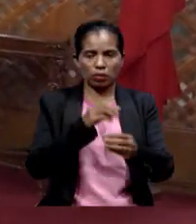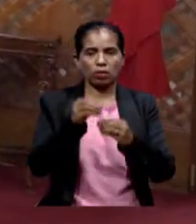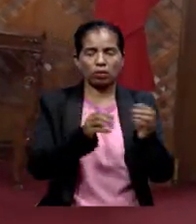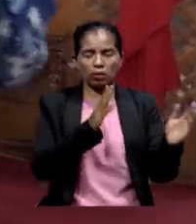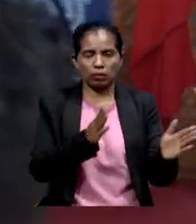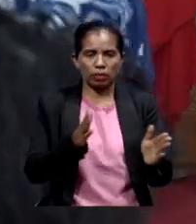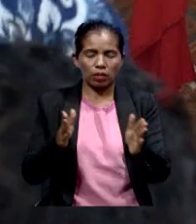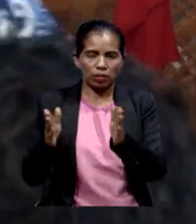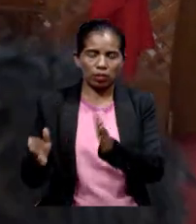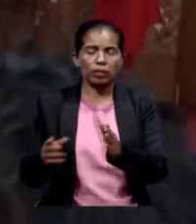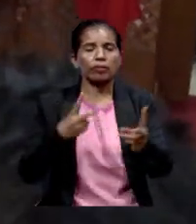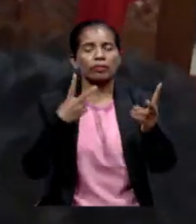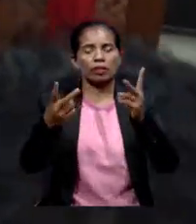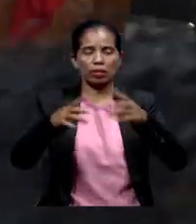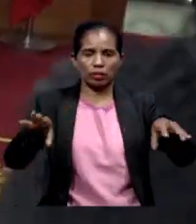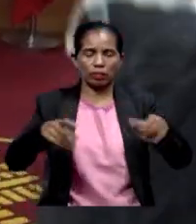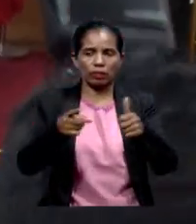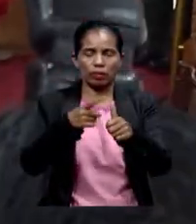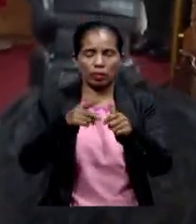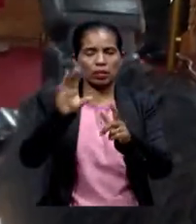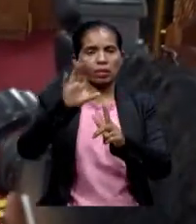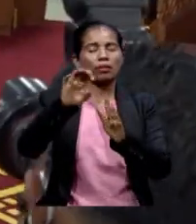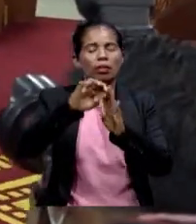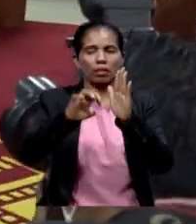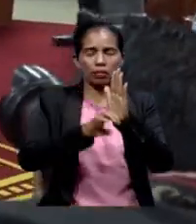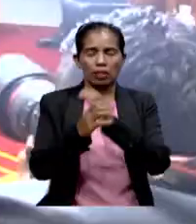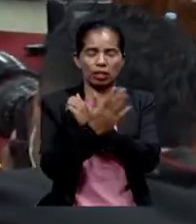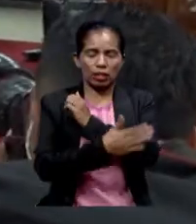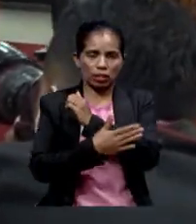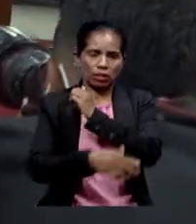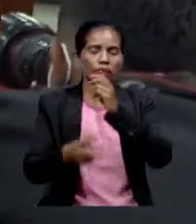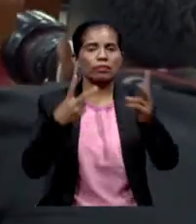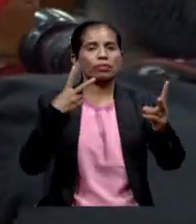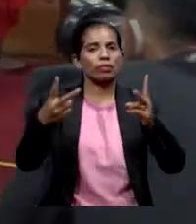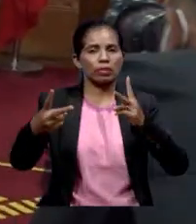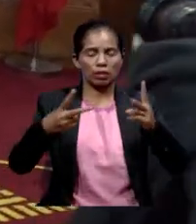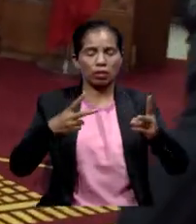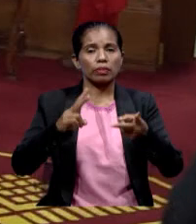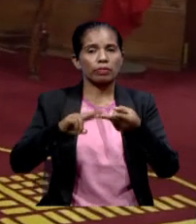preparativo visita serviço do Huluk, chefe de Estado União, para nação vizinho Indonésia. Kita